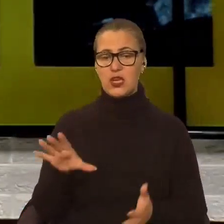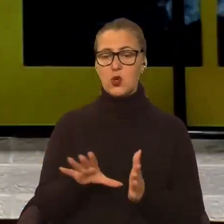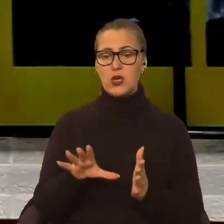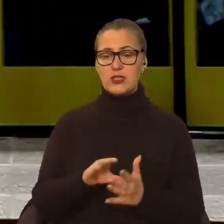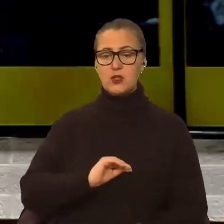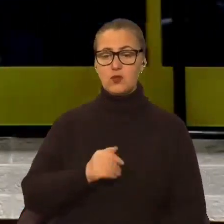укренер